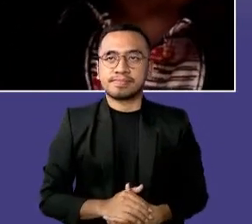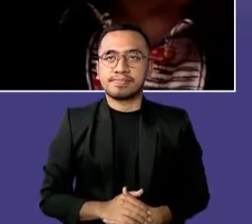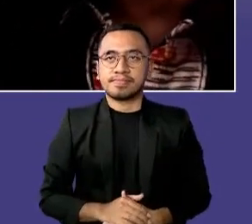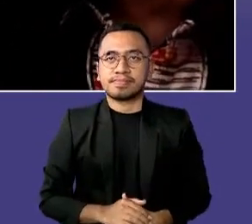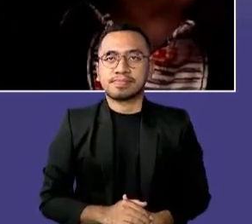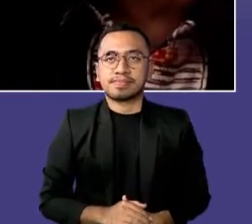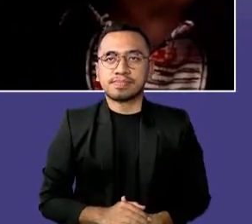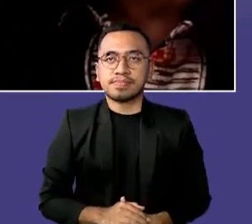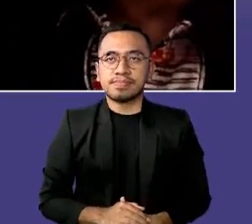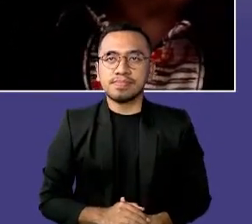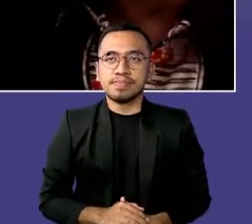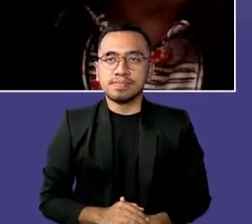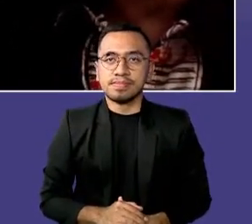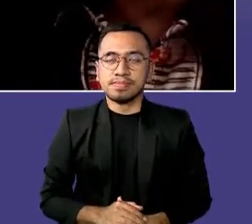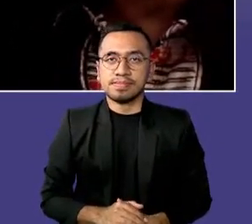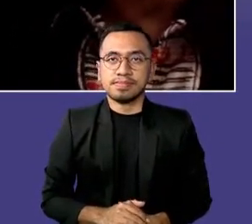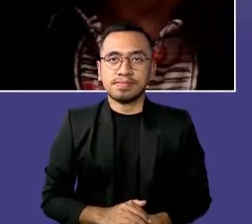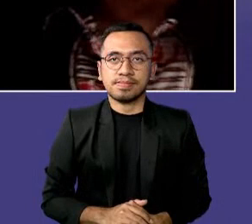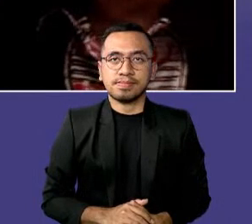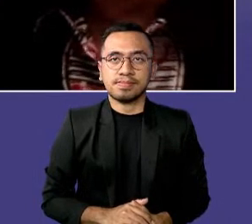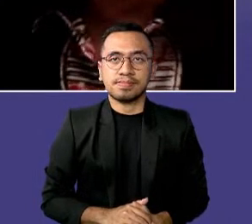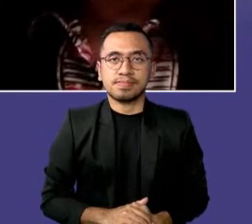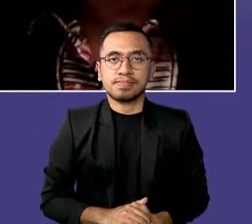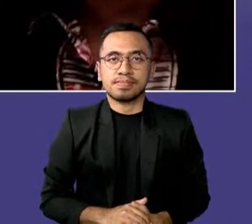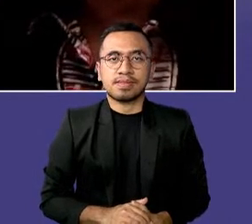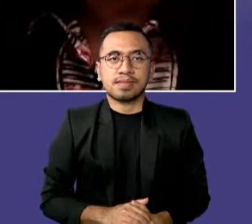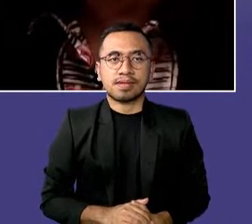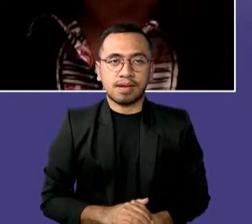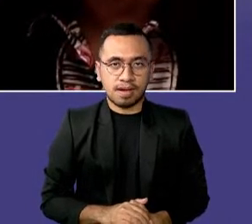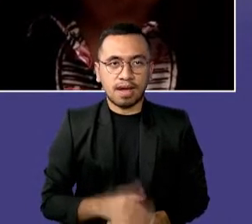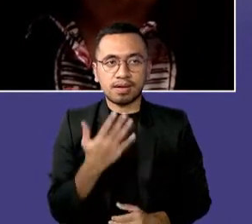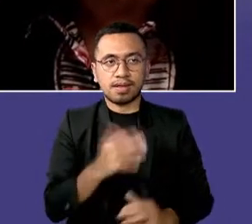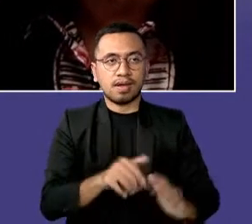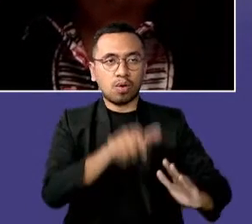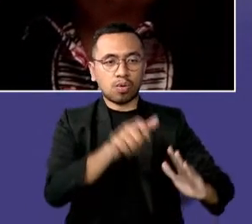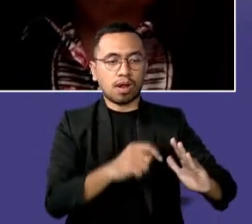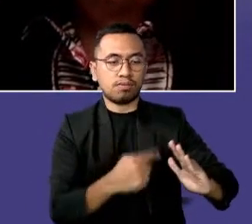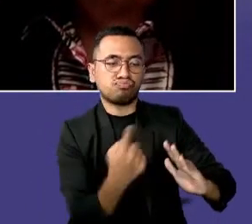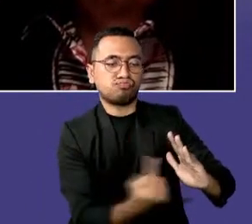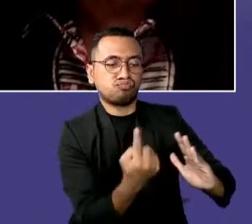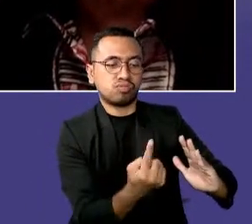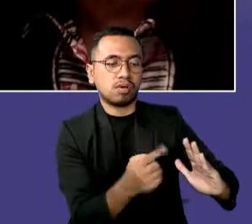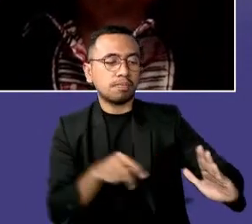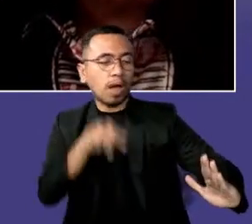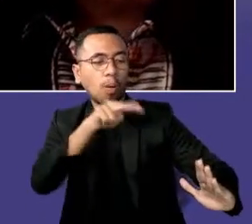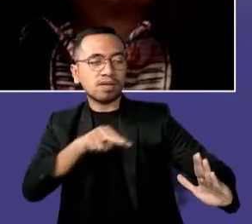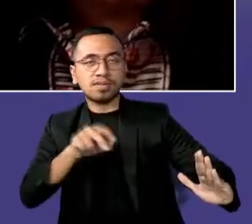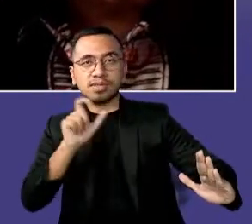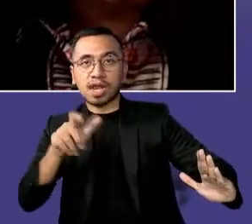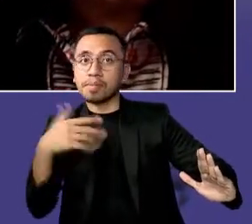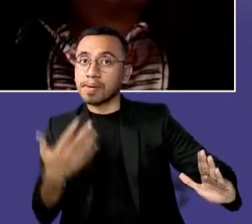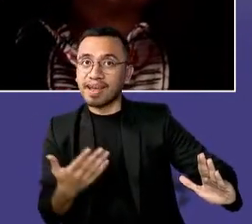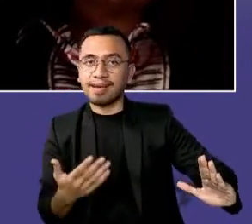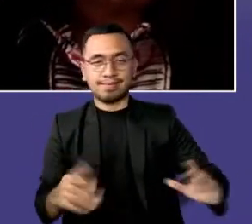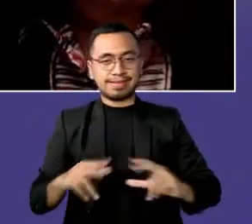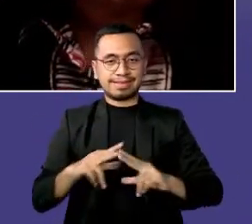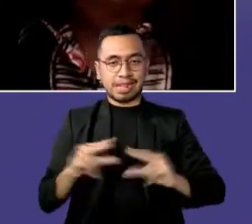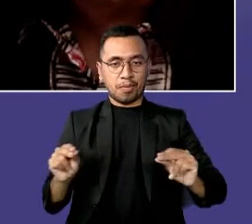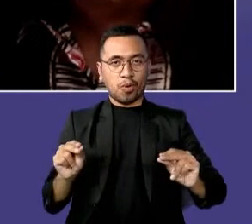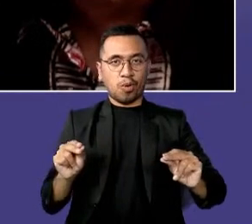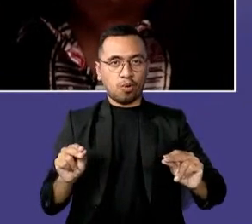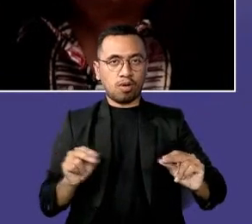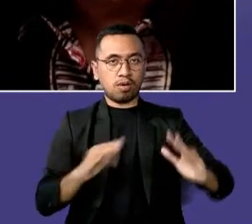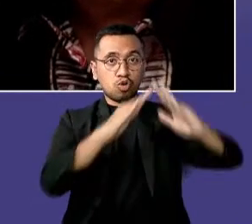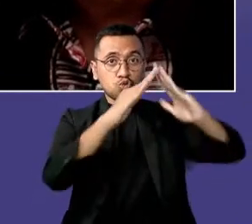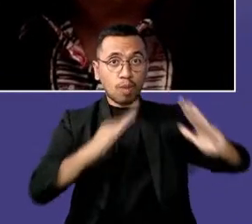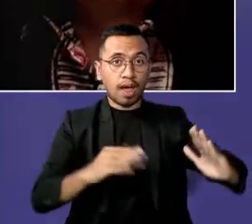hal yang bisa dilakukan terutama bagaimana mengawasi Isman kalau di Depok itu berkah yang isfan terutama